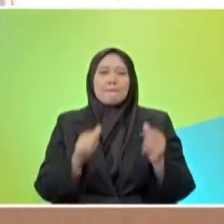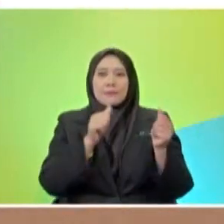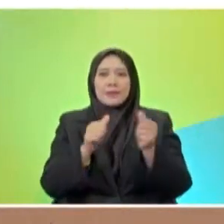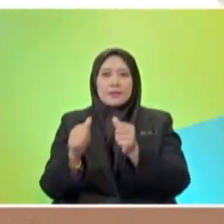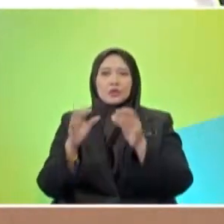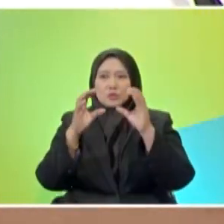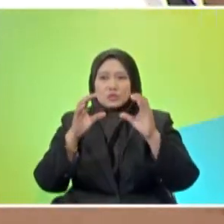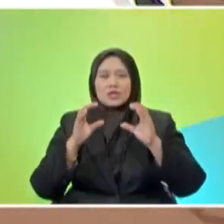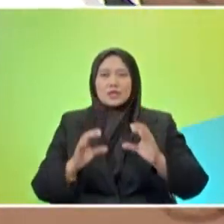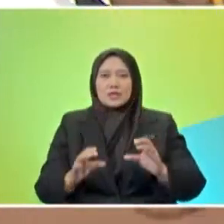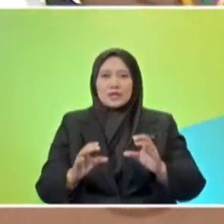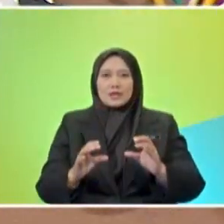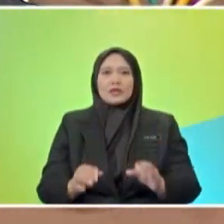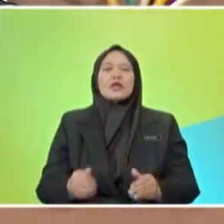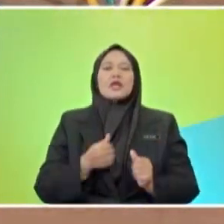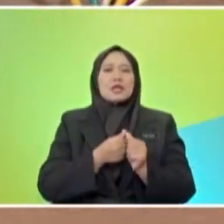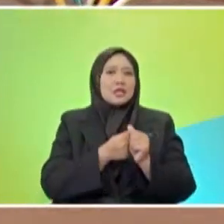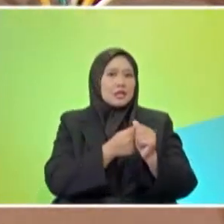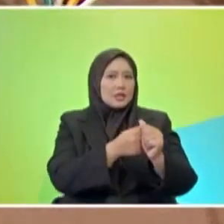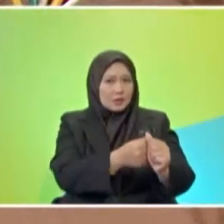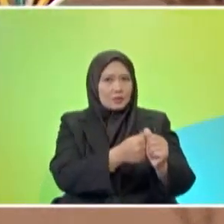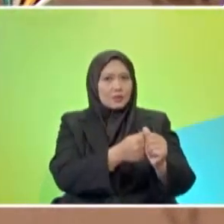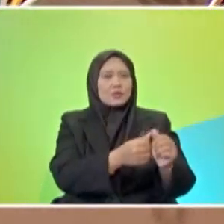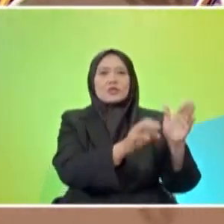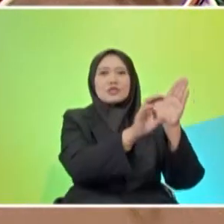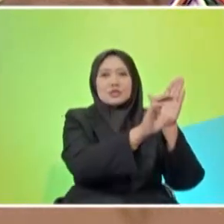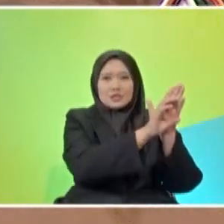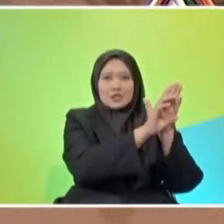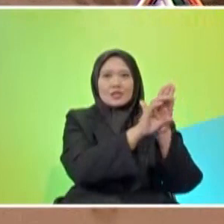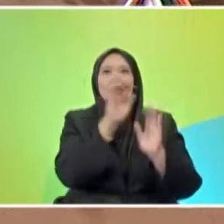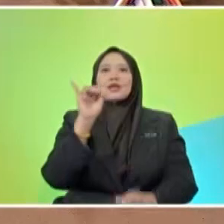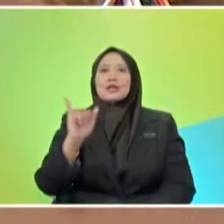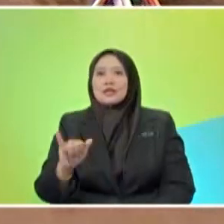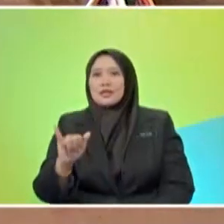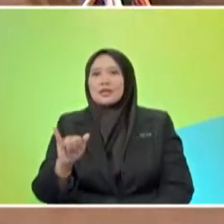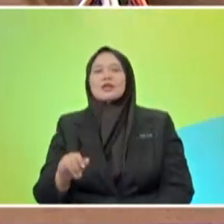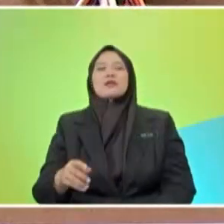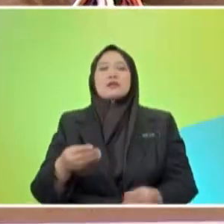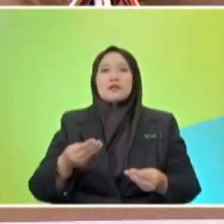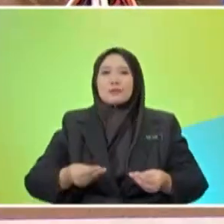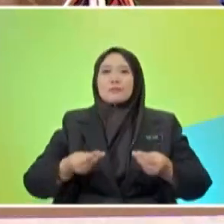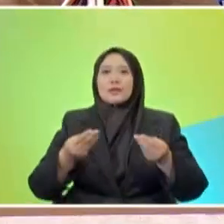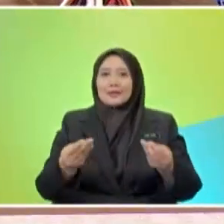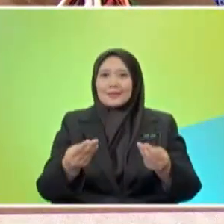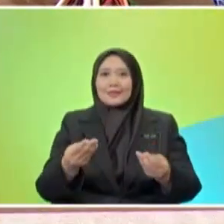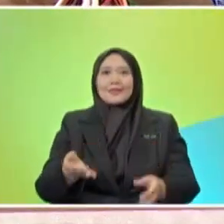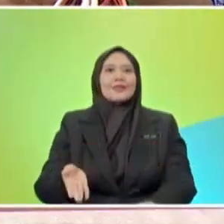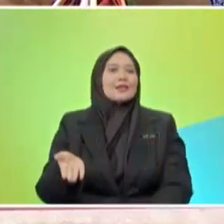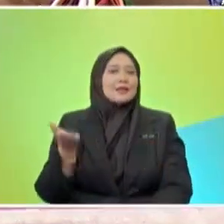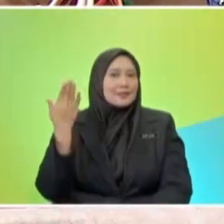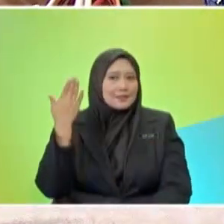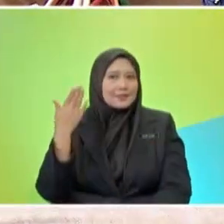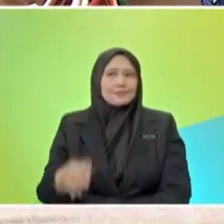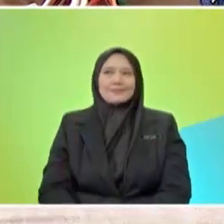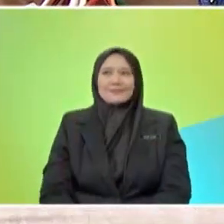Jadi tahniah kepada Ifan. Terima kasih, Ifan telah cikgu. berjaya membuat pengujian terhadap projek palang keselamatannya. Jadi